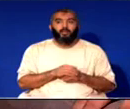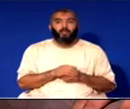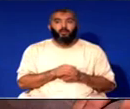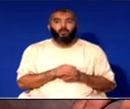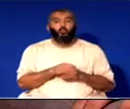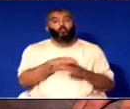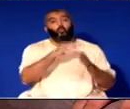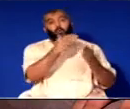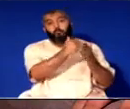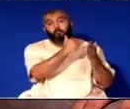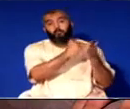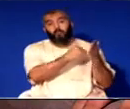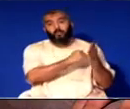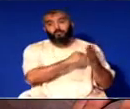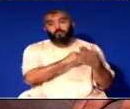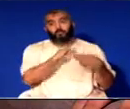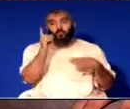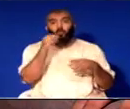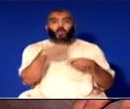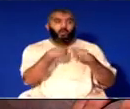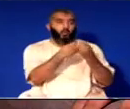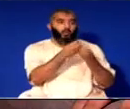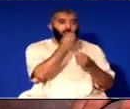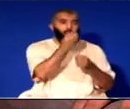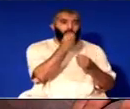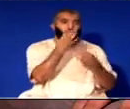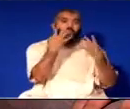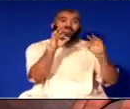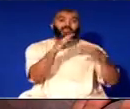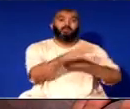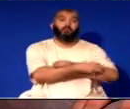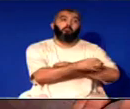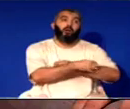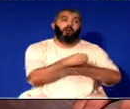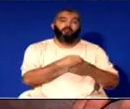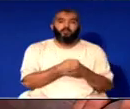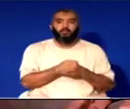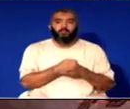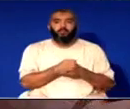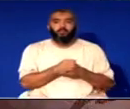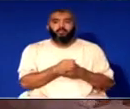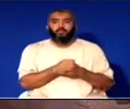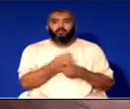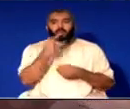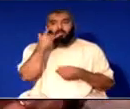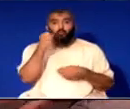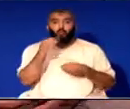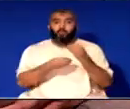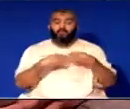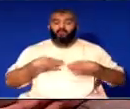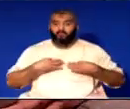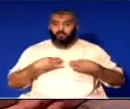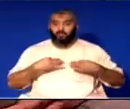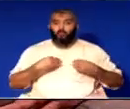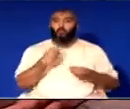انه يطعم 10 مساكين اذا عجز يكسوهم، واذا عجز اذا ما قدرش